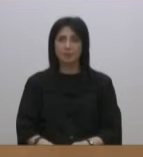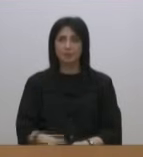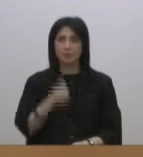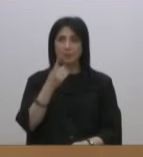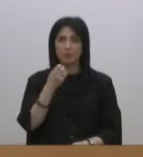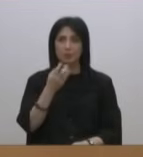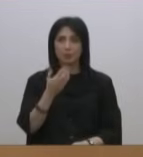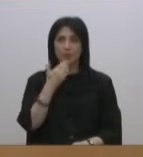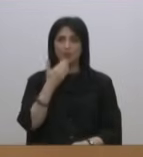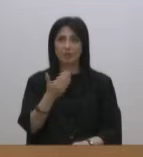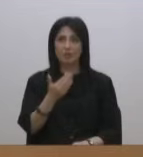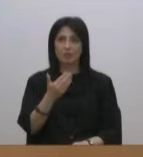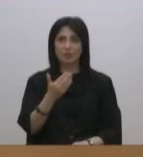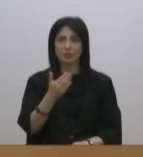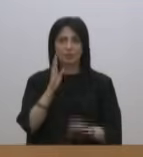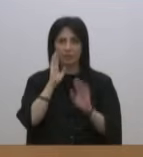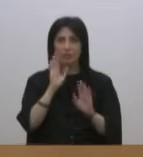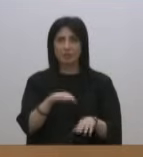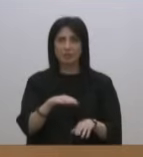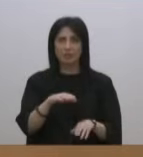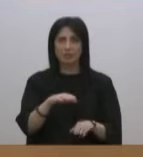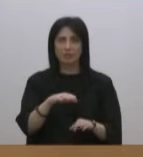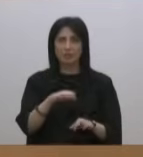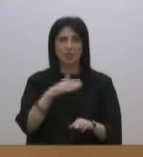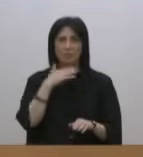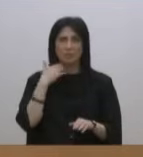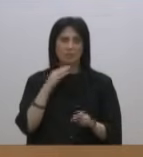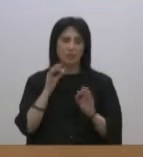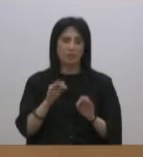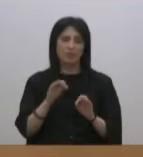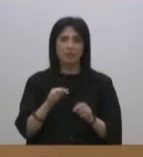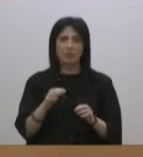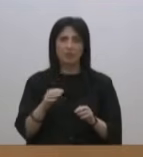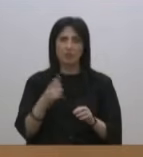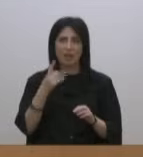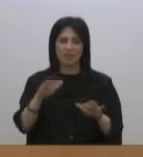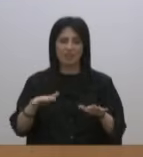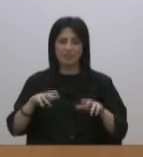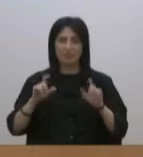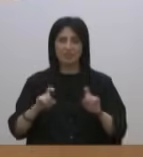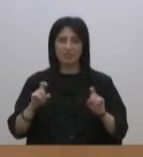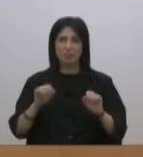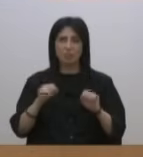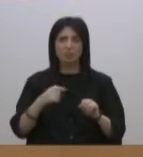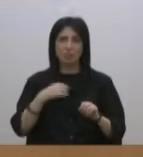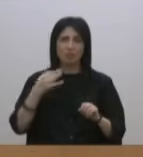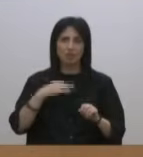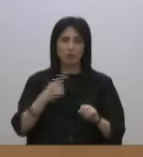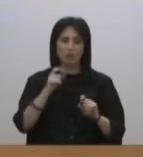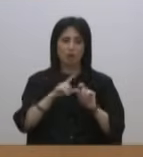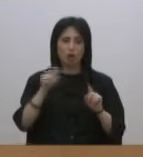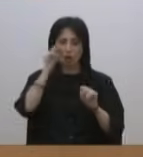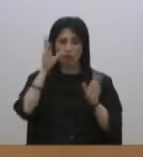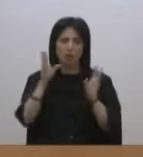ერთი უბრალოდ მინდა ვიკითხო რა, აი დავანებოთ თავი ხა ღმერთ არ მინდა მართლაც ერთად ერთ დარბაზში ვხედვარ და შეიძლება ჩვენმა შვილებმა ერთ